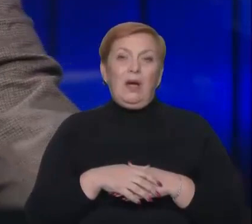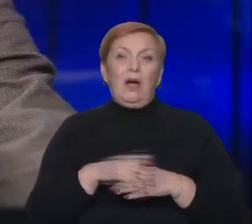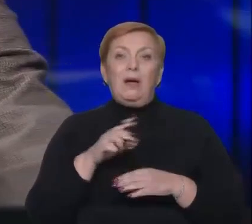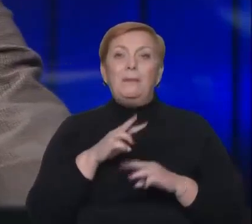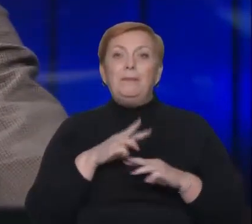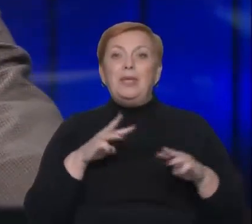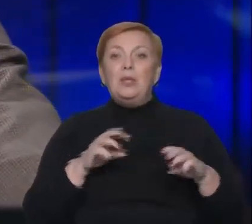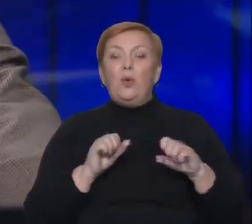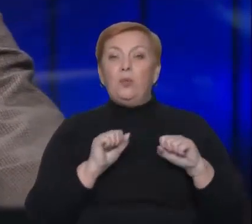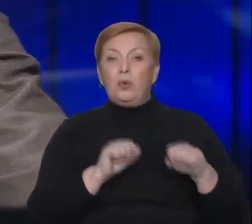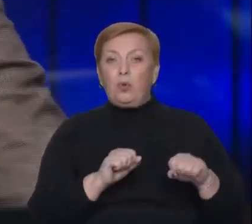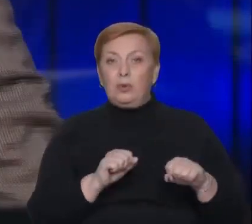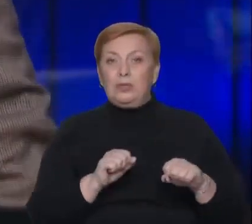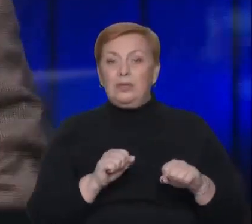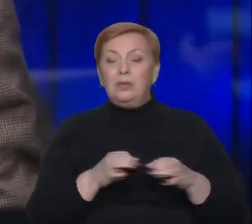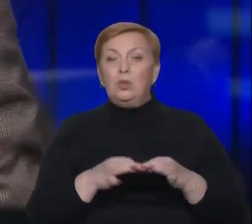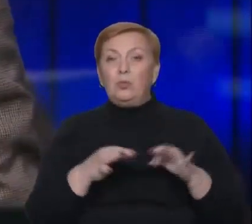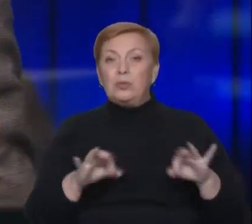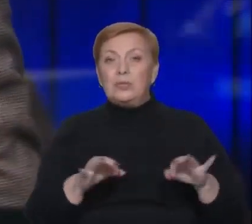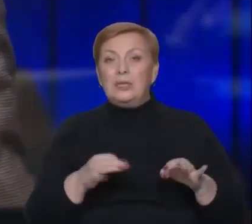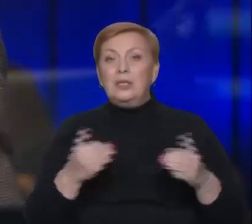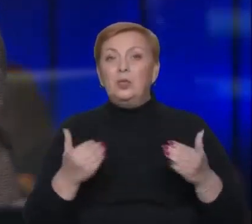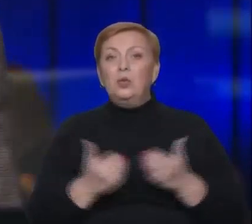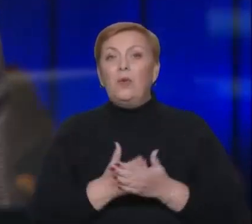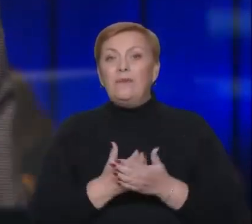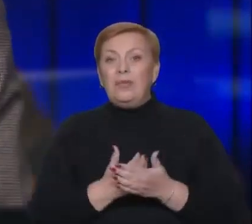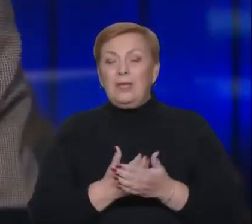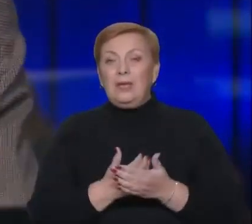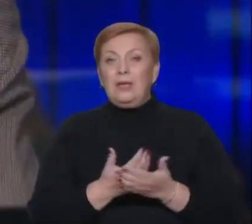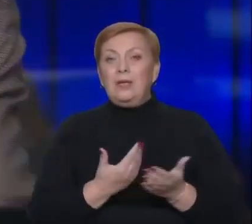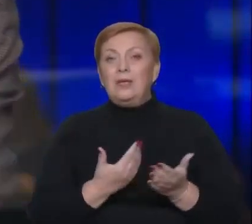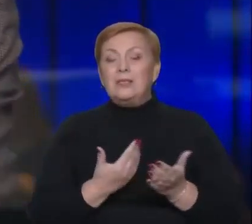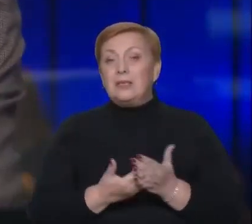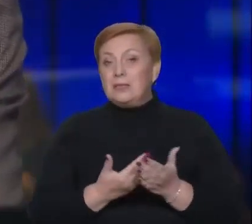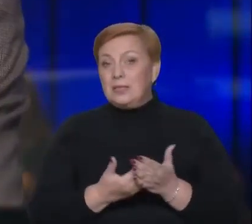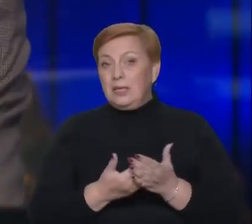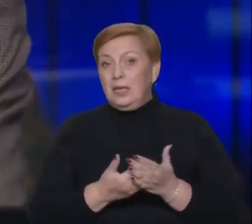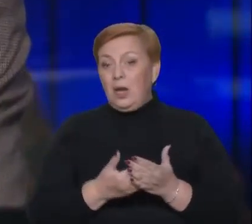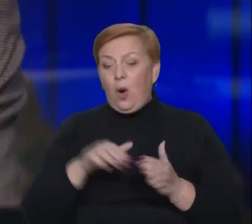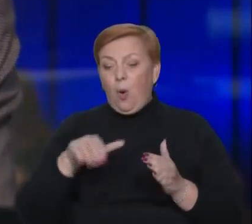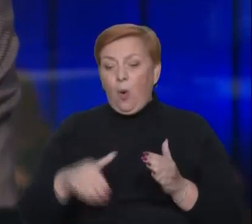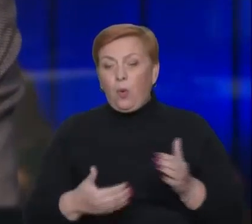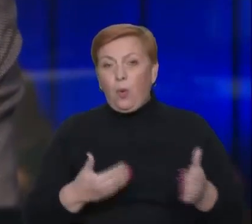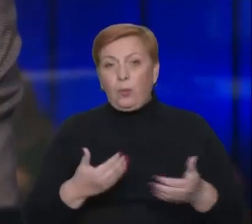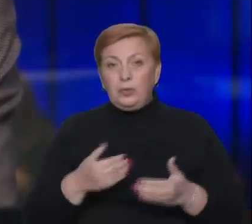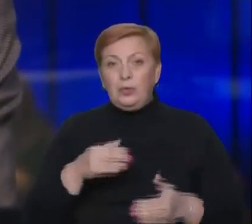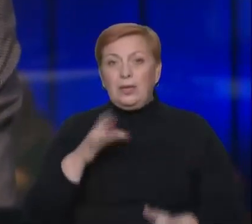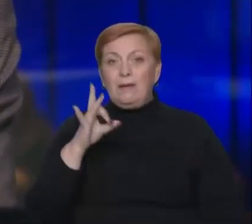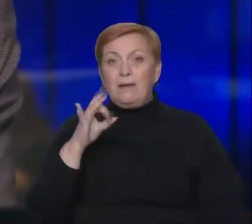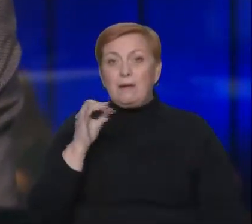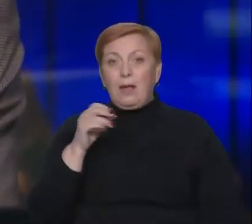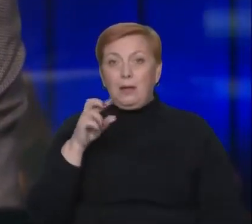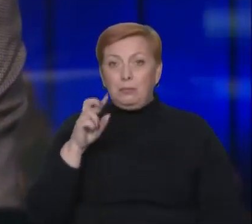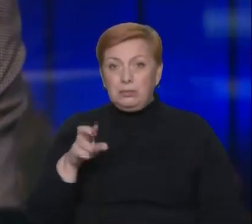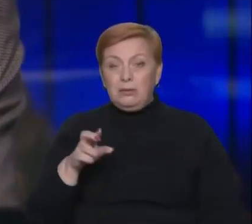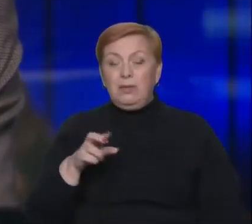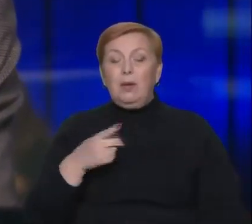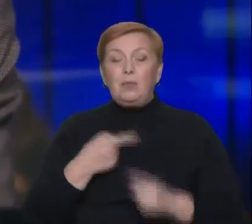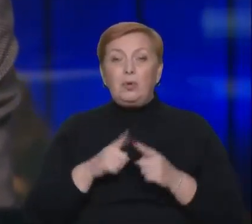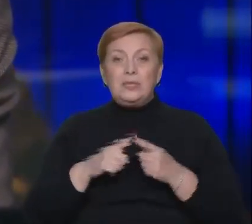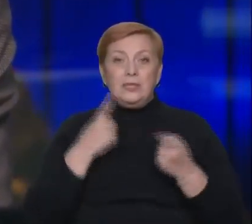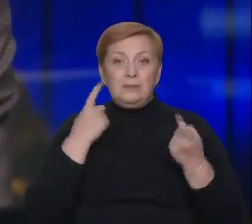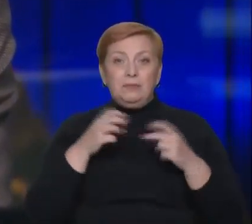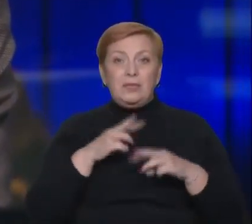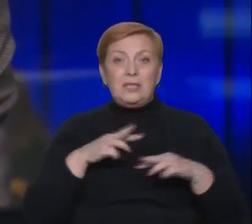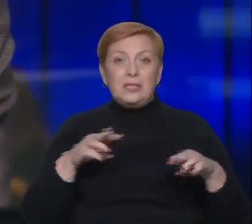допустили до експлуатації нові зразки так званої окопної РЕП. Про це армія інформ повідомив заступник міністра оборони України Іван Гаврилюк.